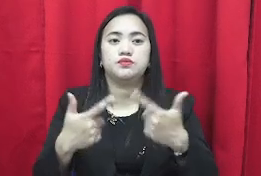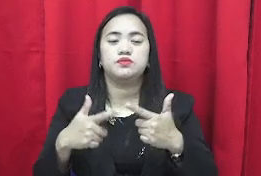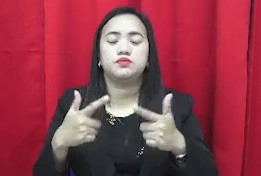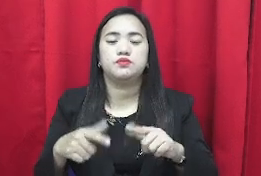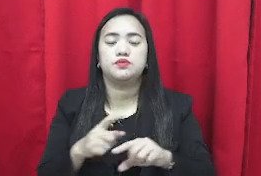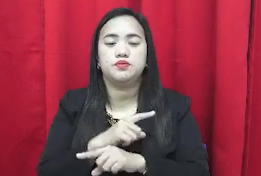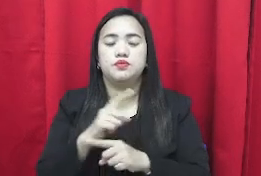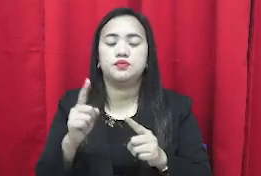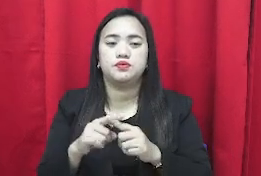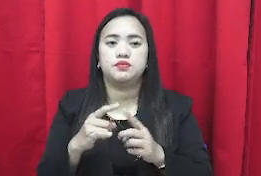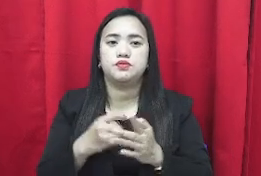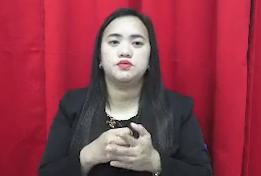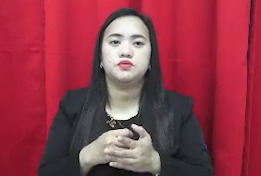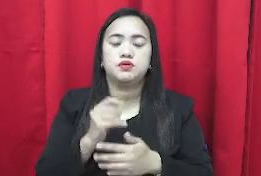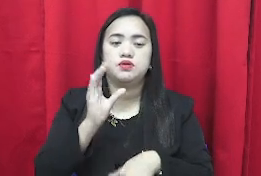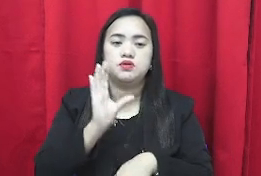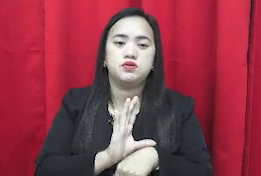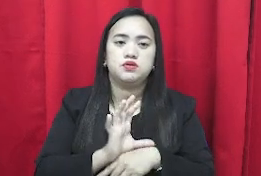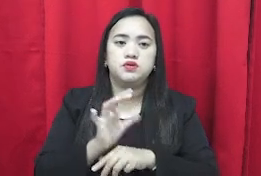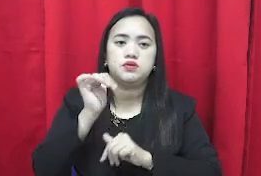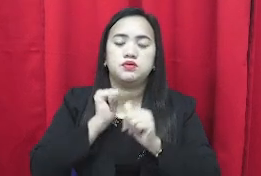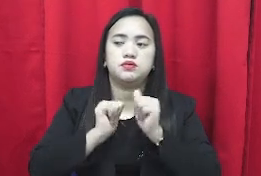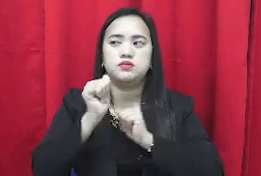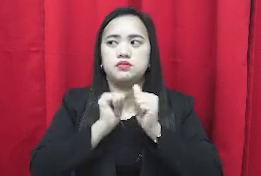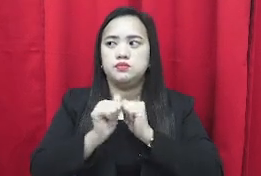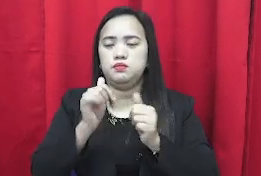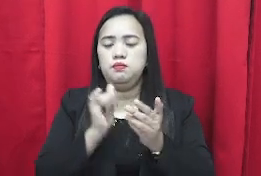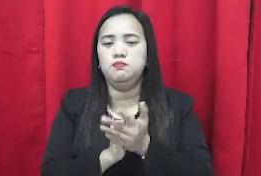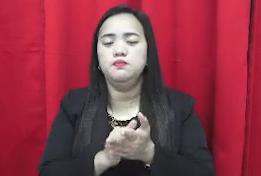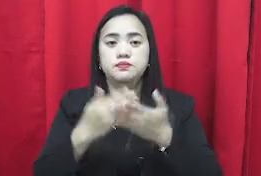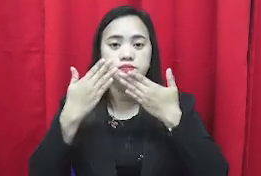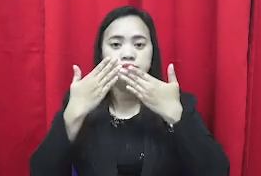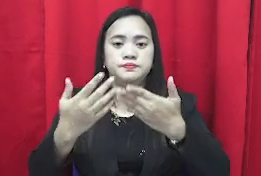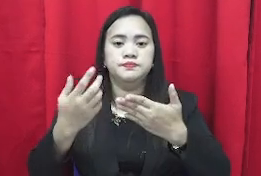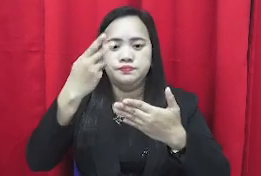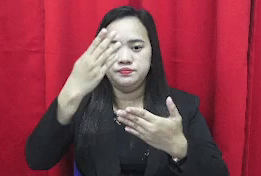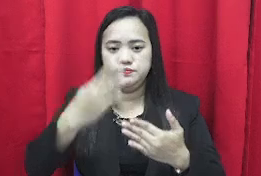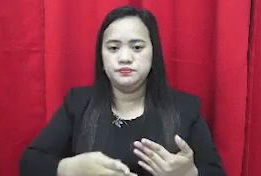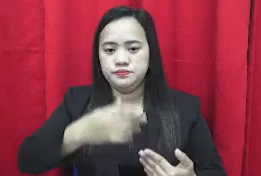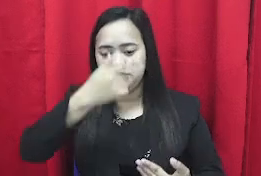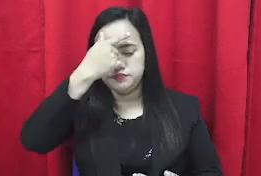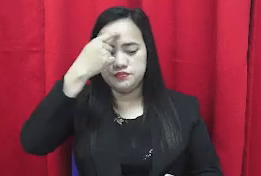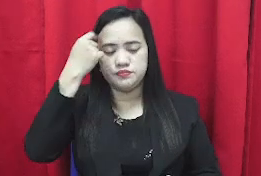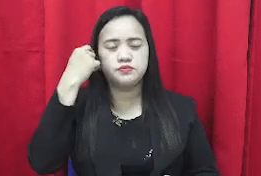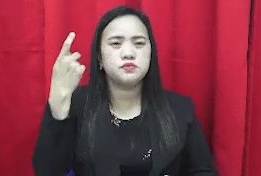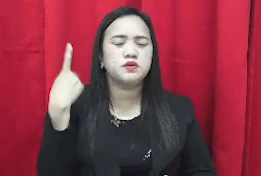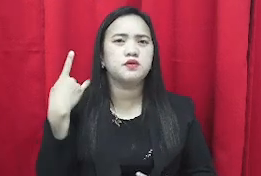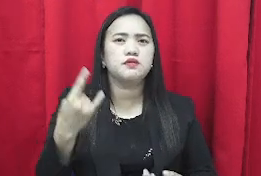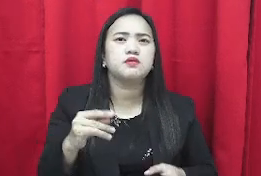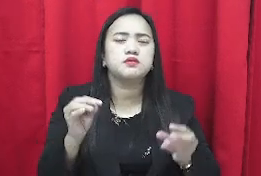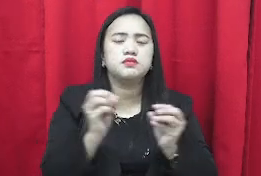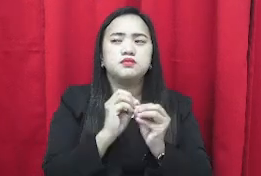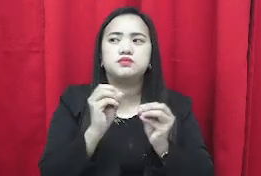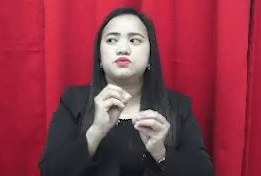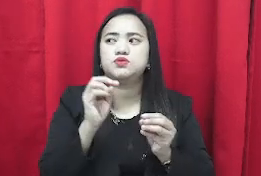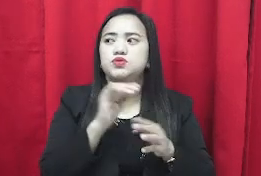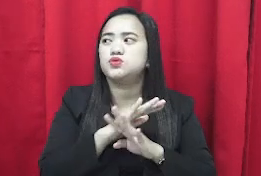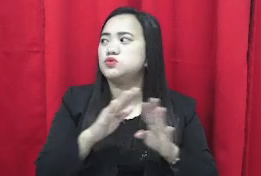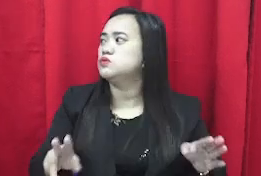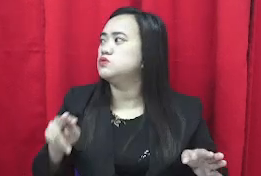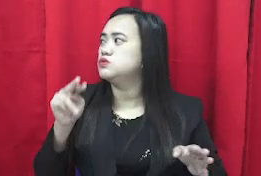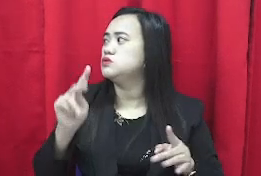pagdating sa church activity at ah Salamat naman sa panginoon na wala naman sa kanila ang ah